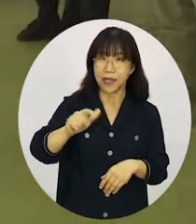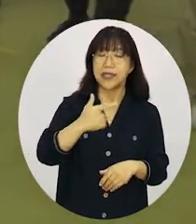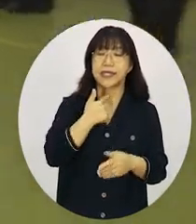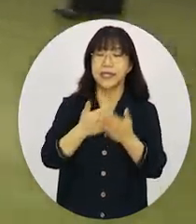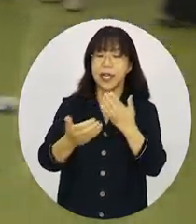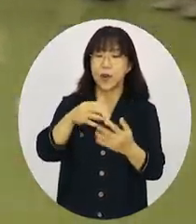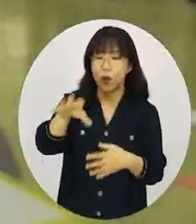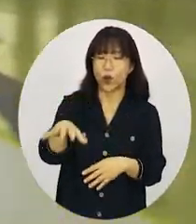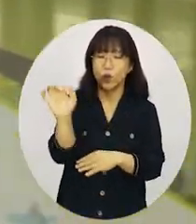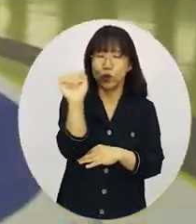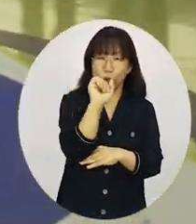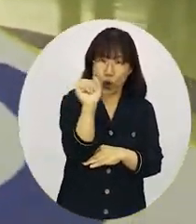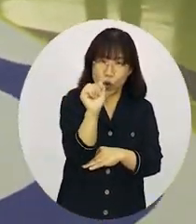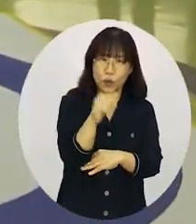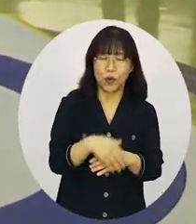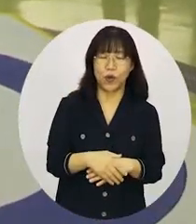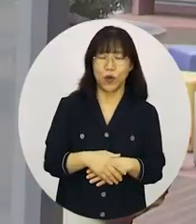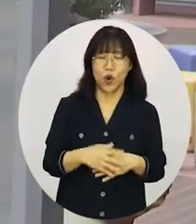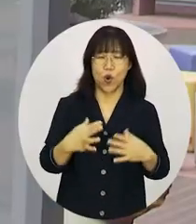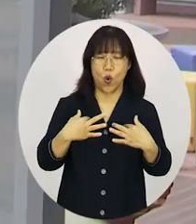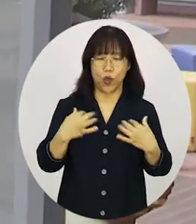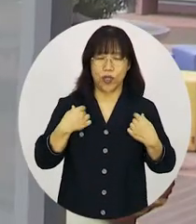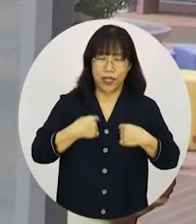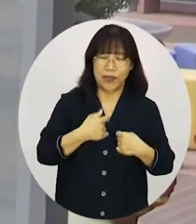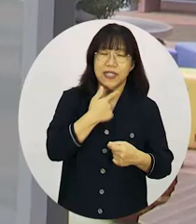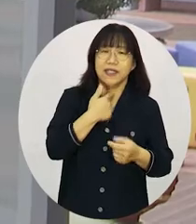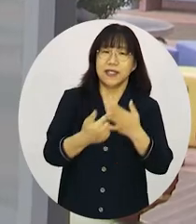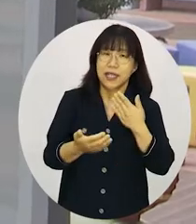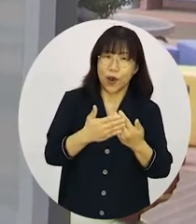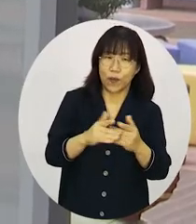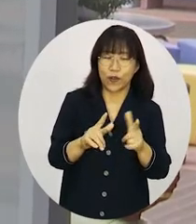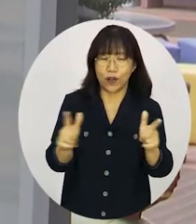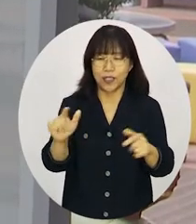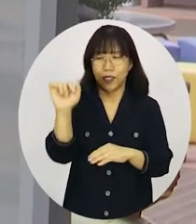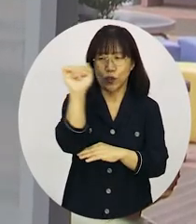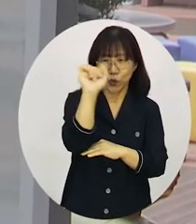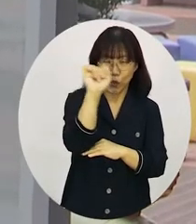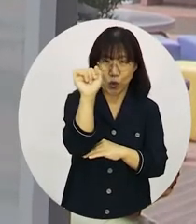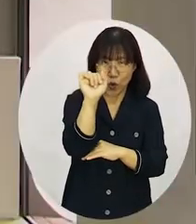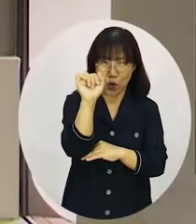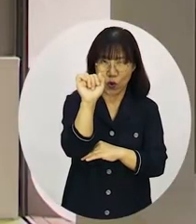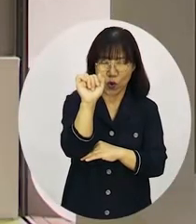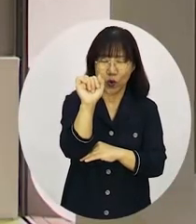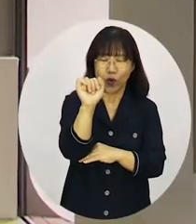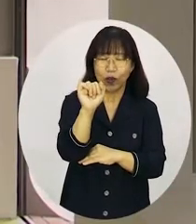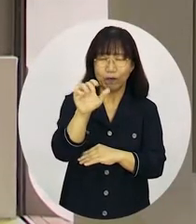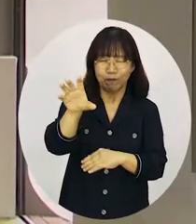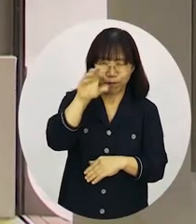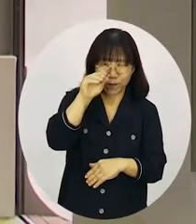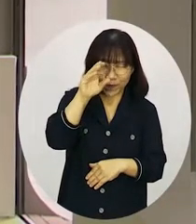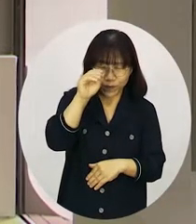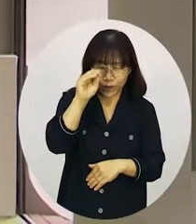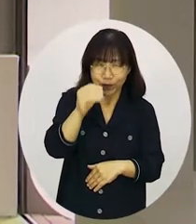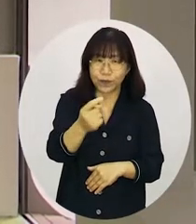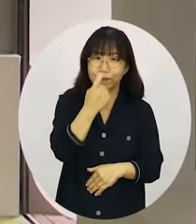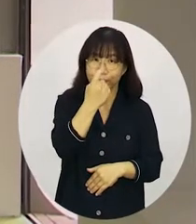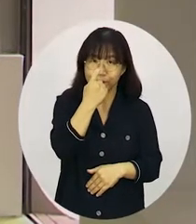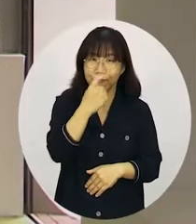에이블 체험존에서는 조종사와 객실 승무원 복식 체험, 조종 시뮬레이션 등을 체험해 볼 수